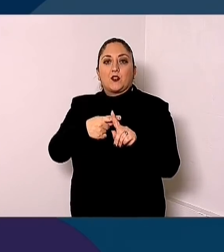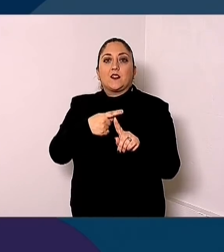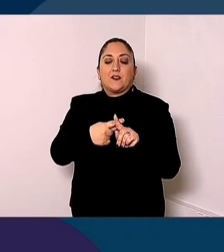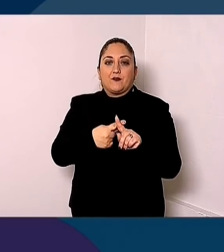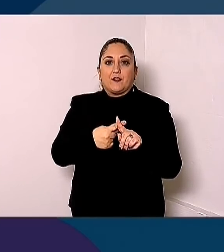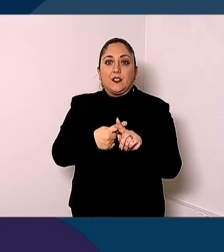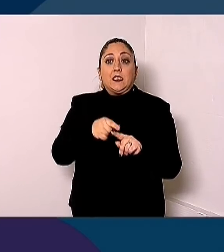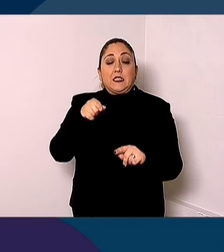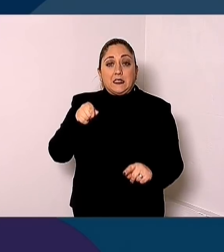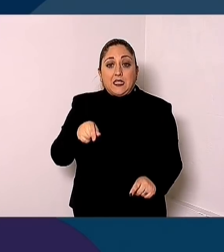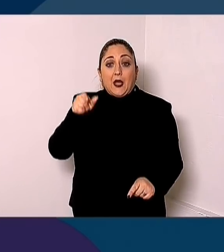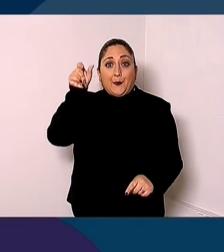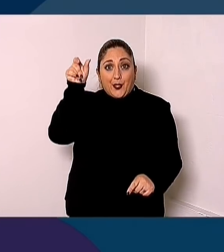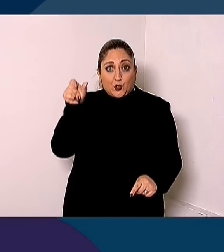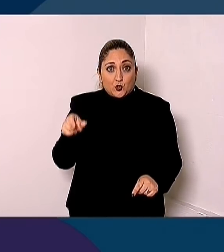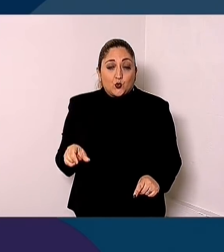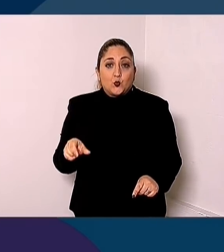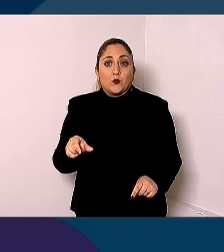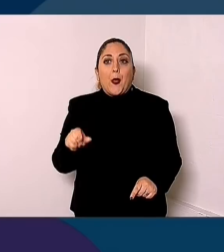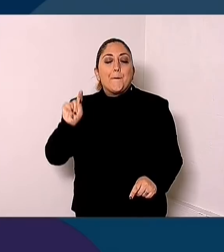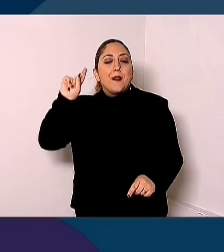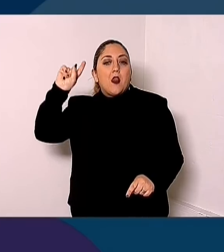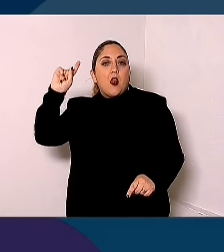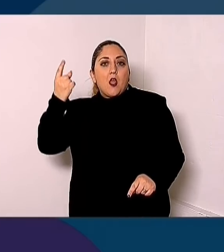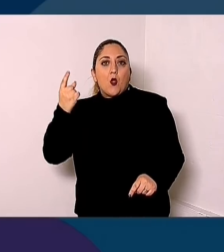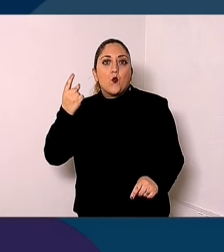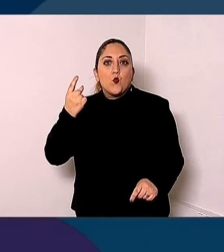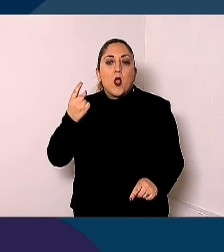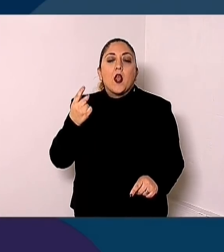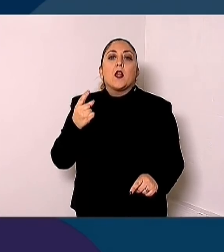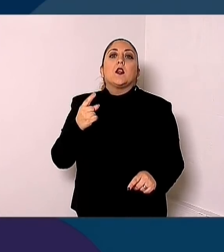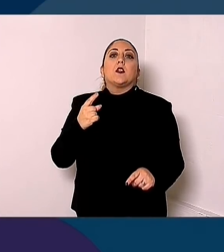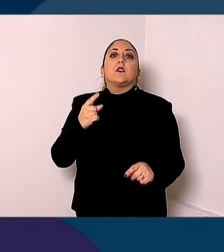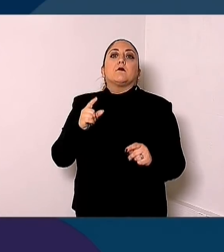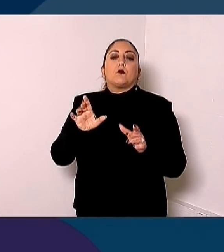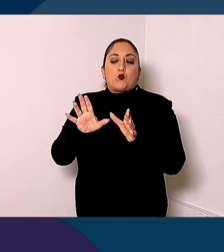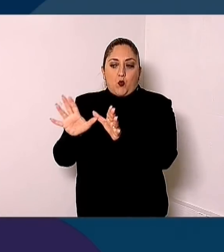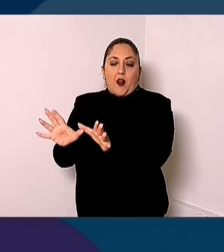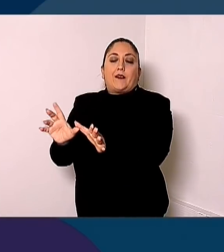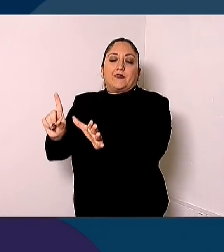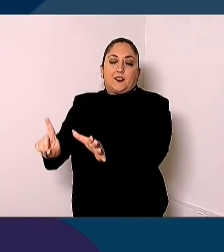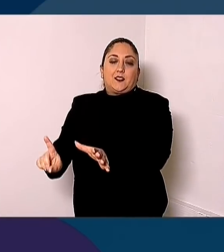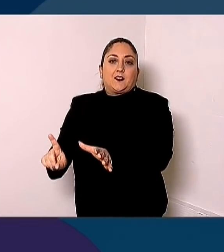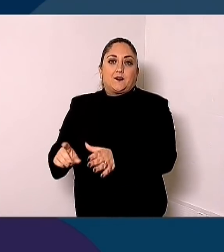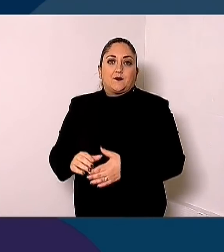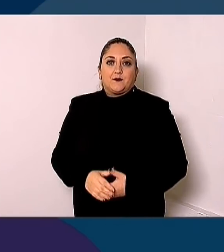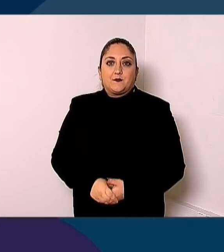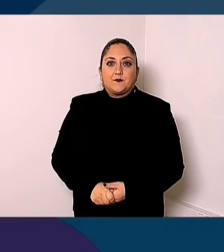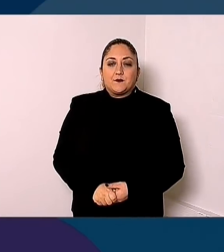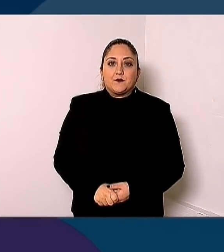pożittiv. U dal-persuna minn mindu kien ġie notifikat il-każ ieħor pożittiv kien qiegħed f'kwarantina.